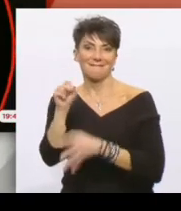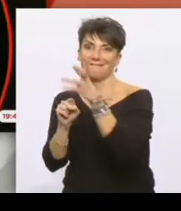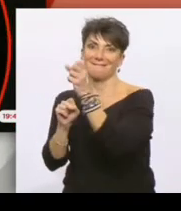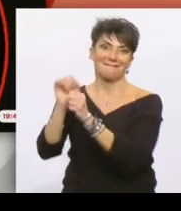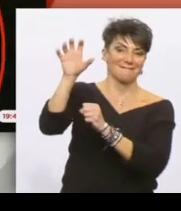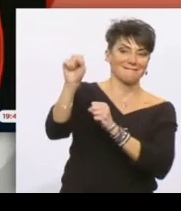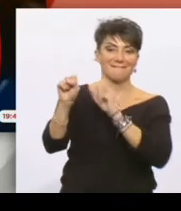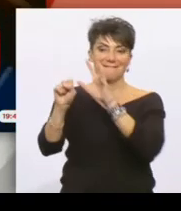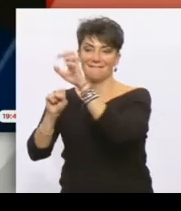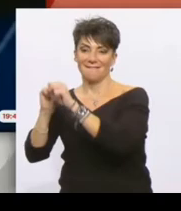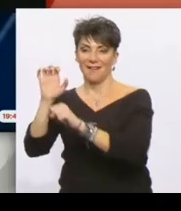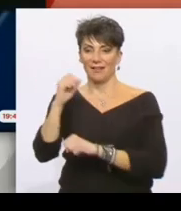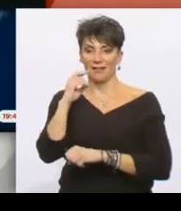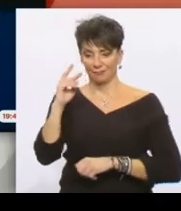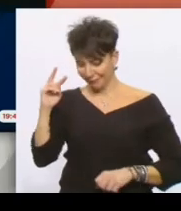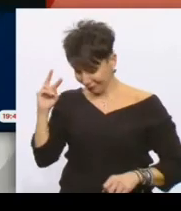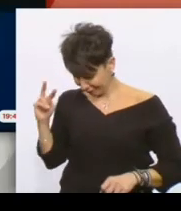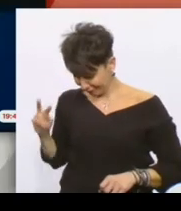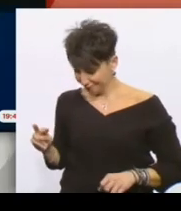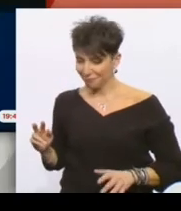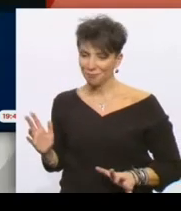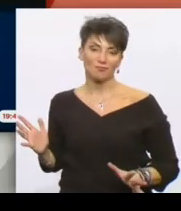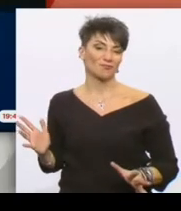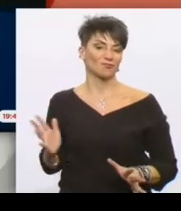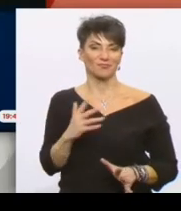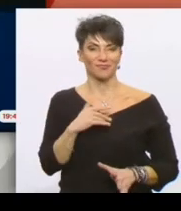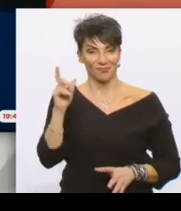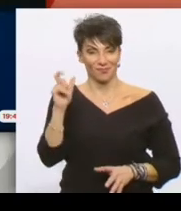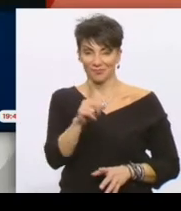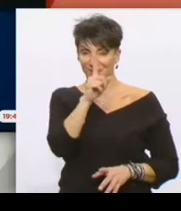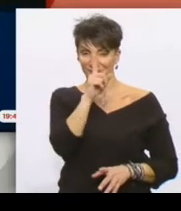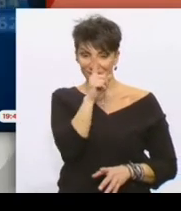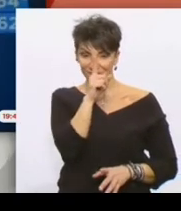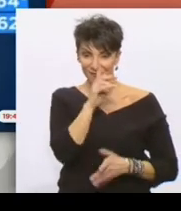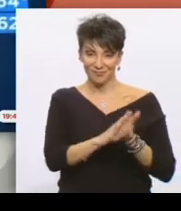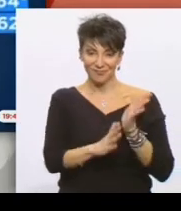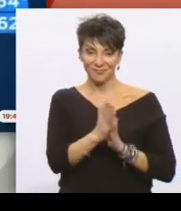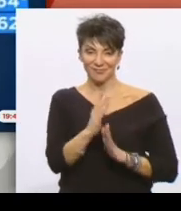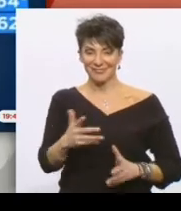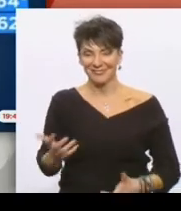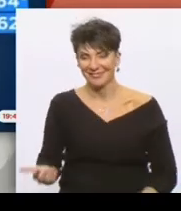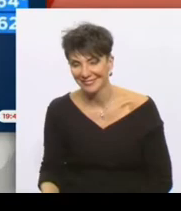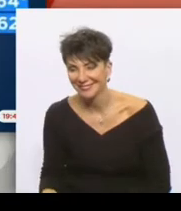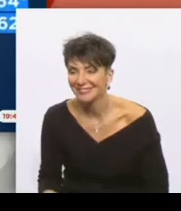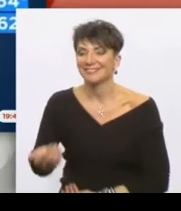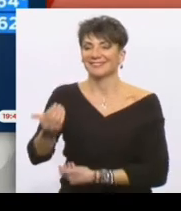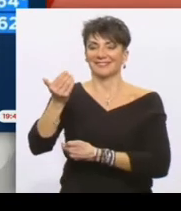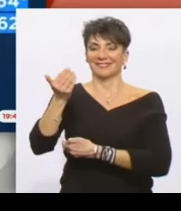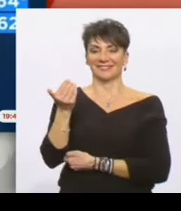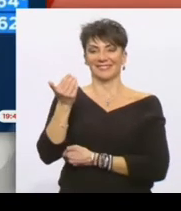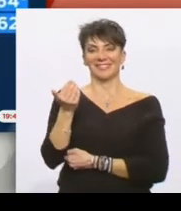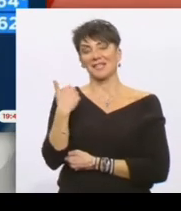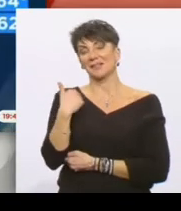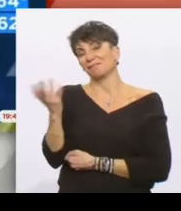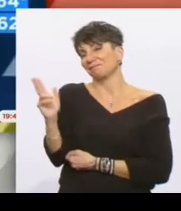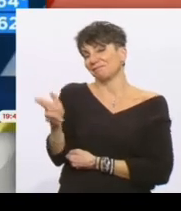αρχίζει να σκαρφαλώνει πάνω της. Η μετεωρολόγος Λέσλι Λόπεζ γελάει, τον παίρνει αγκαλιά και σταματάει την